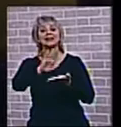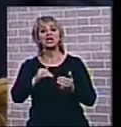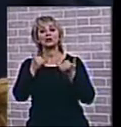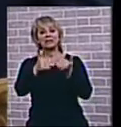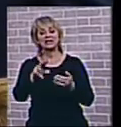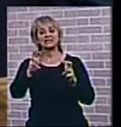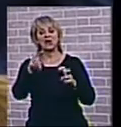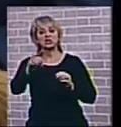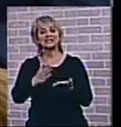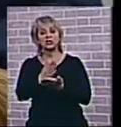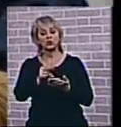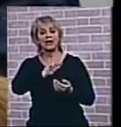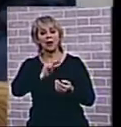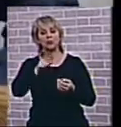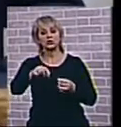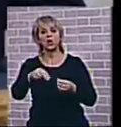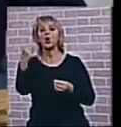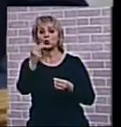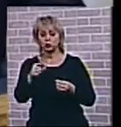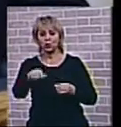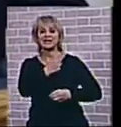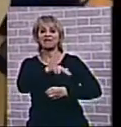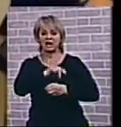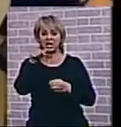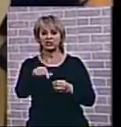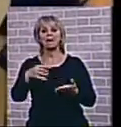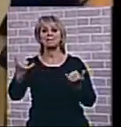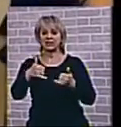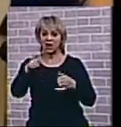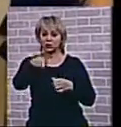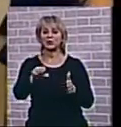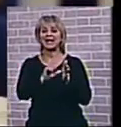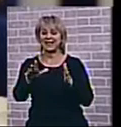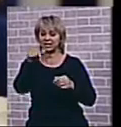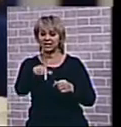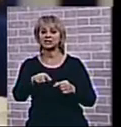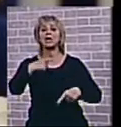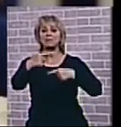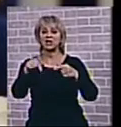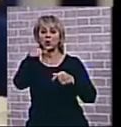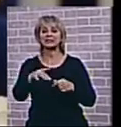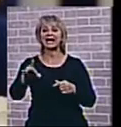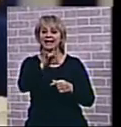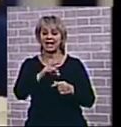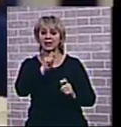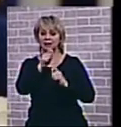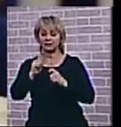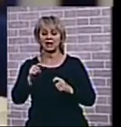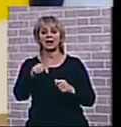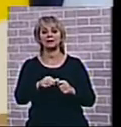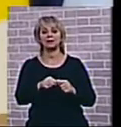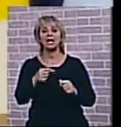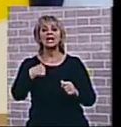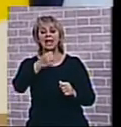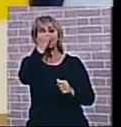присваивают звание заслуженных работников художникам, врачам, металлургам, энергетикам и переходят к региональным наградам.